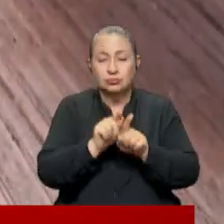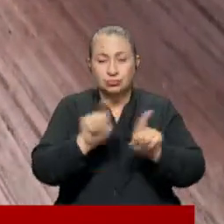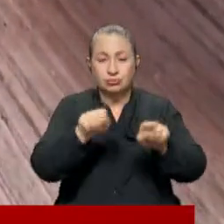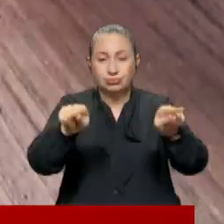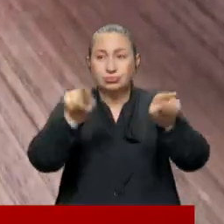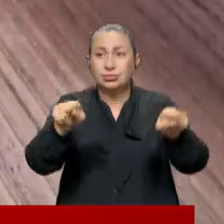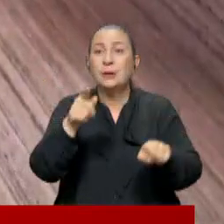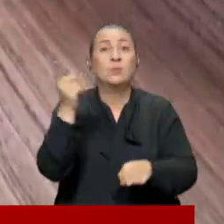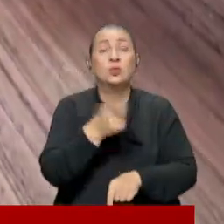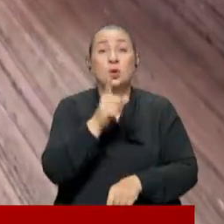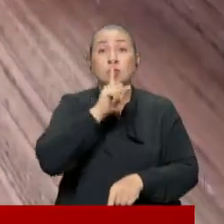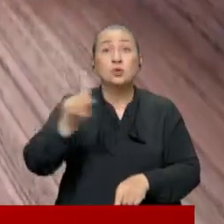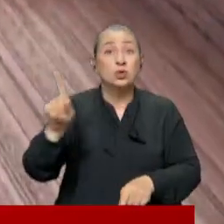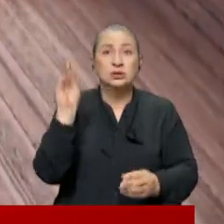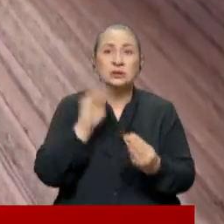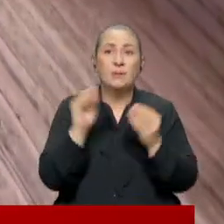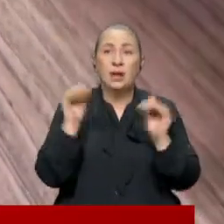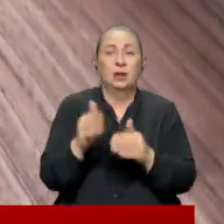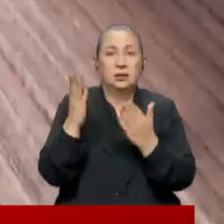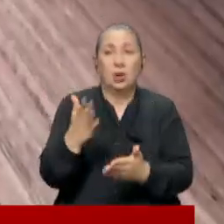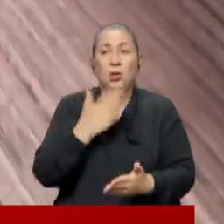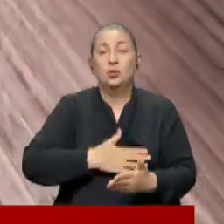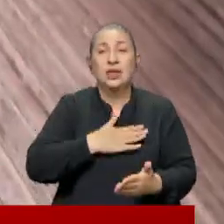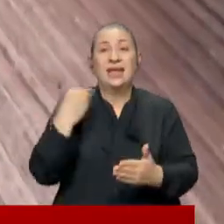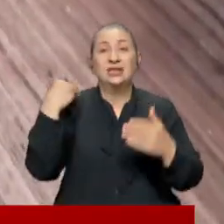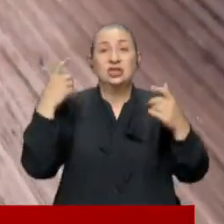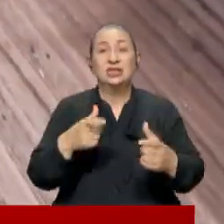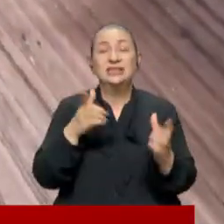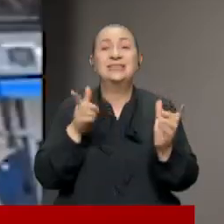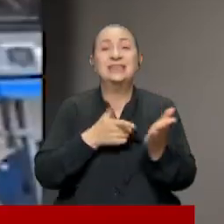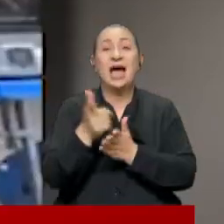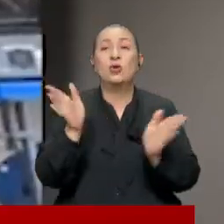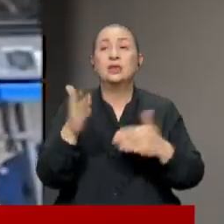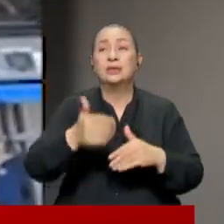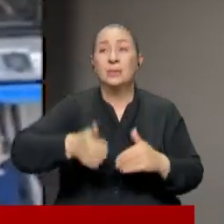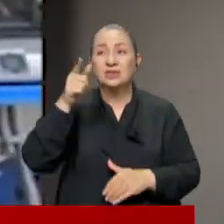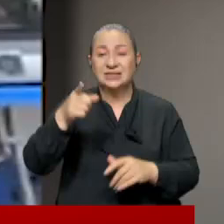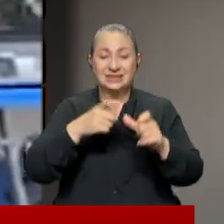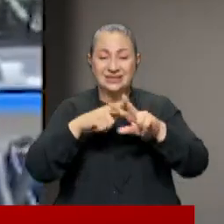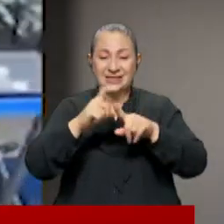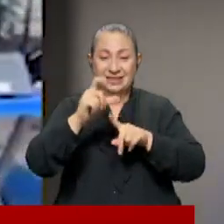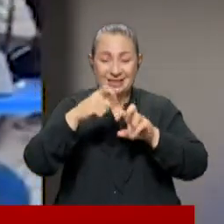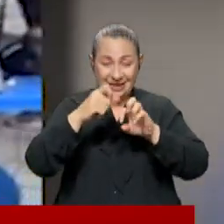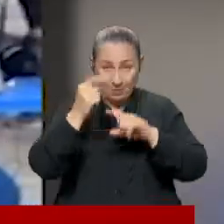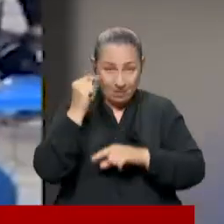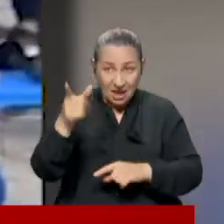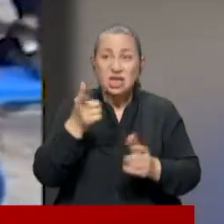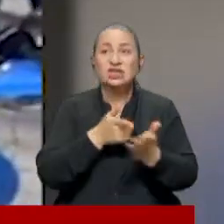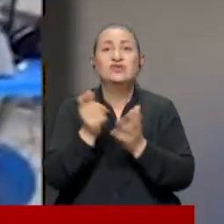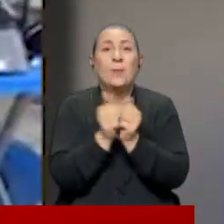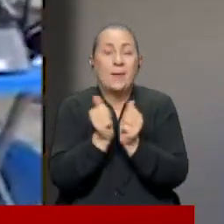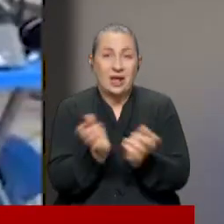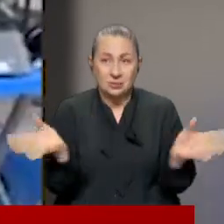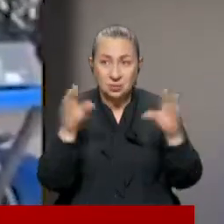kullandıkları suya %110'luk zam geldi. Bursa Yenişehir Ziraat Odası Başkanı Sadi Aktaş çiftçilerle bir araya